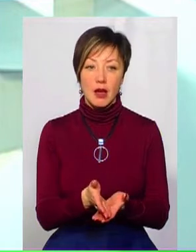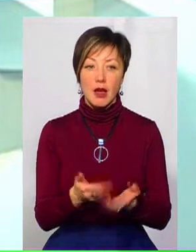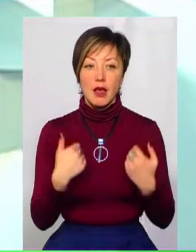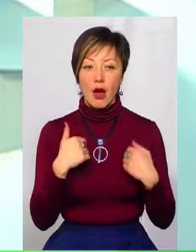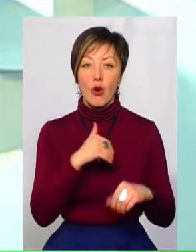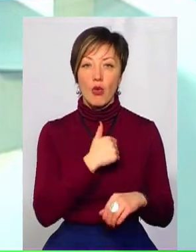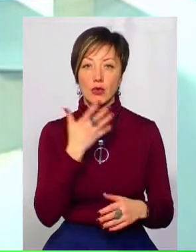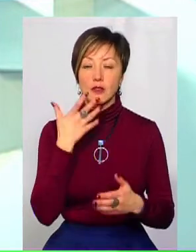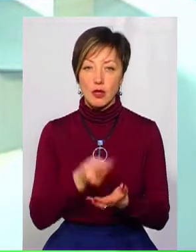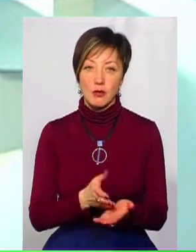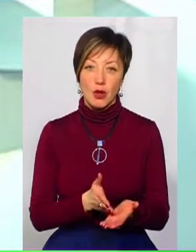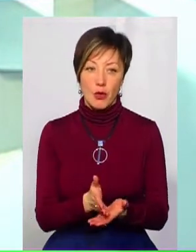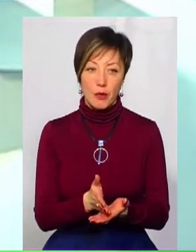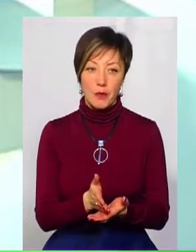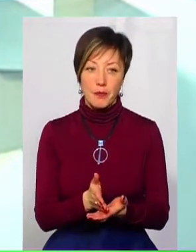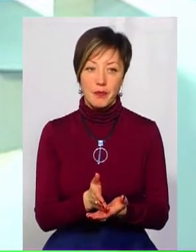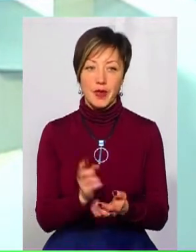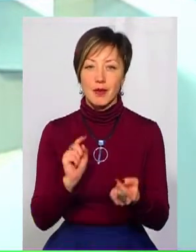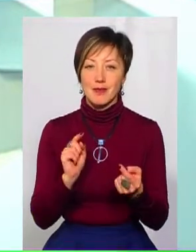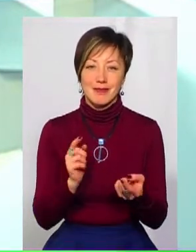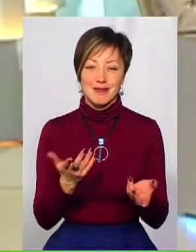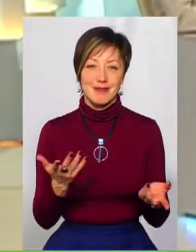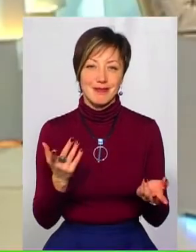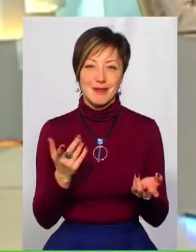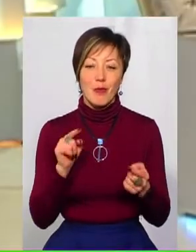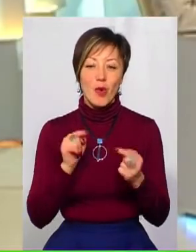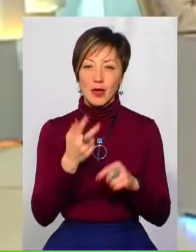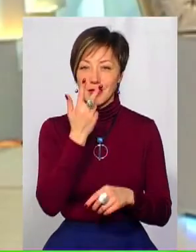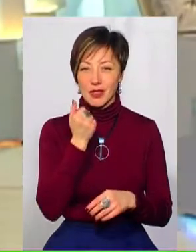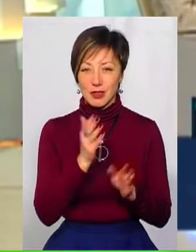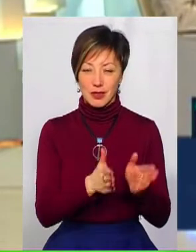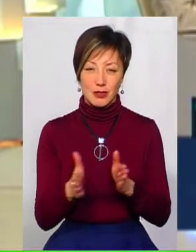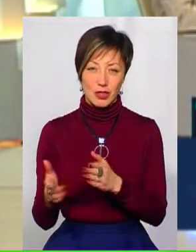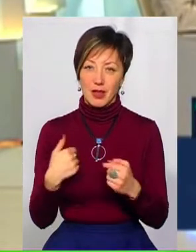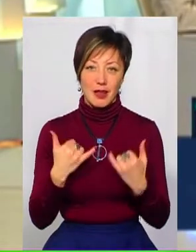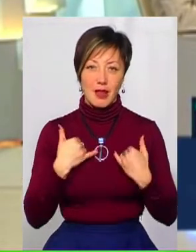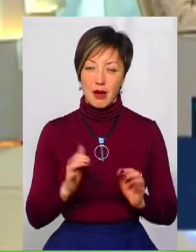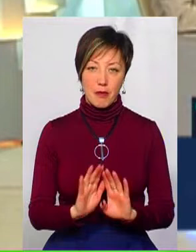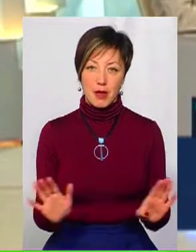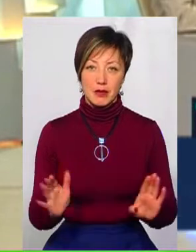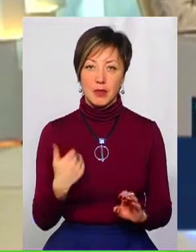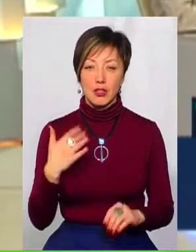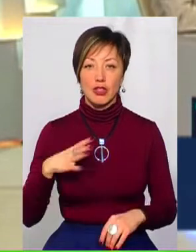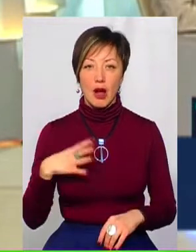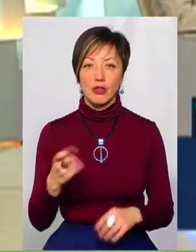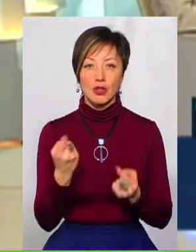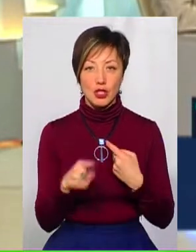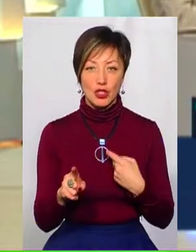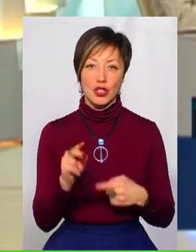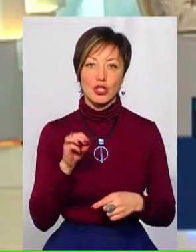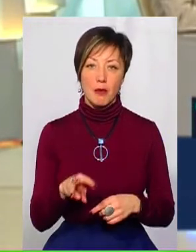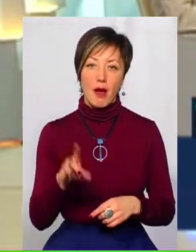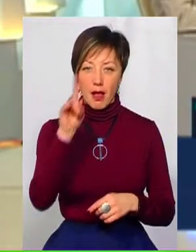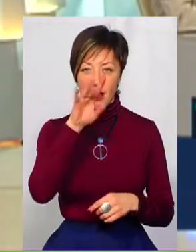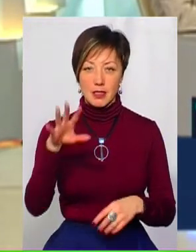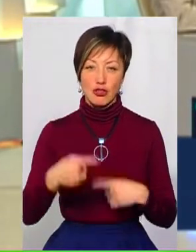хочу йти своїм шляхом проти шерсті, знаєте, так би мовити. Я зрозуміла, що це не для мене, мене чекає щось інше, ніж класична